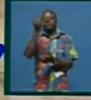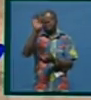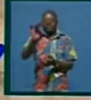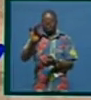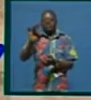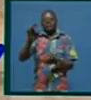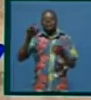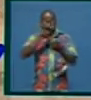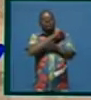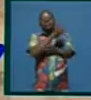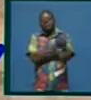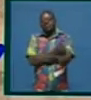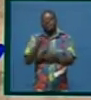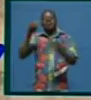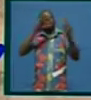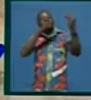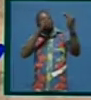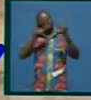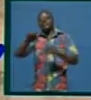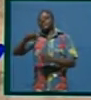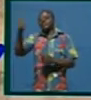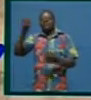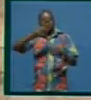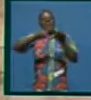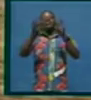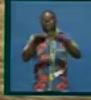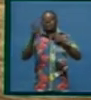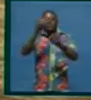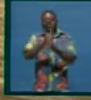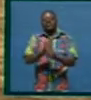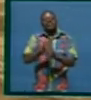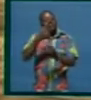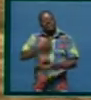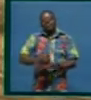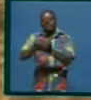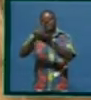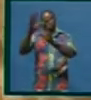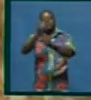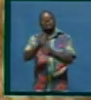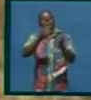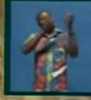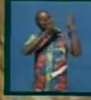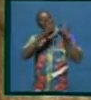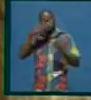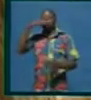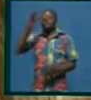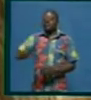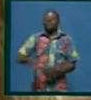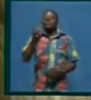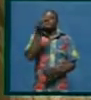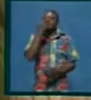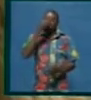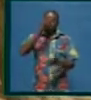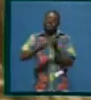Sahel espèrent que d'autres partenaires prendront le relais pour les soutenir dans la prise en charge des enfants malnutris, qui est un problème de